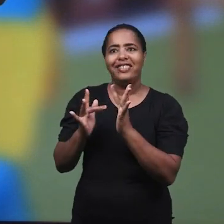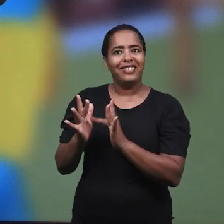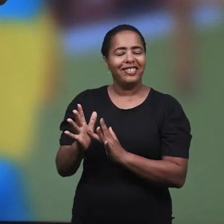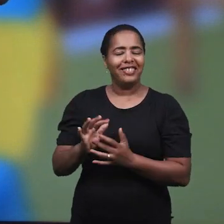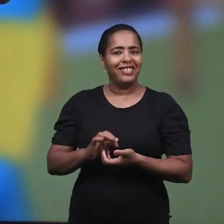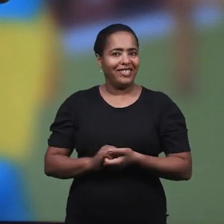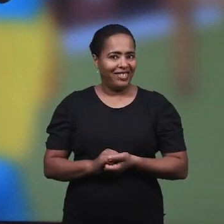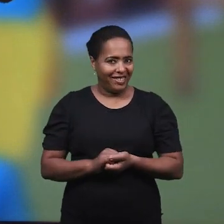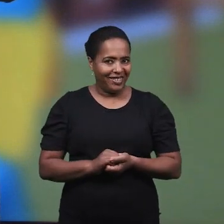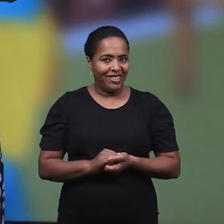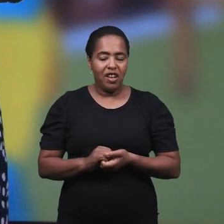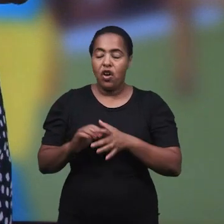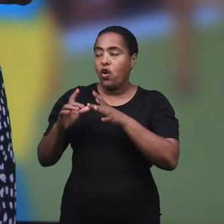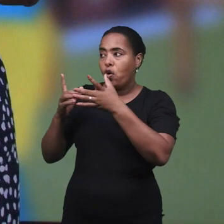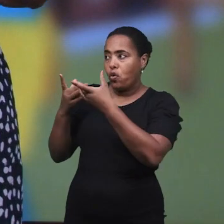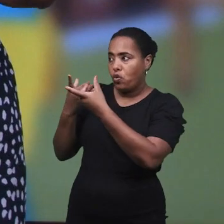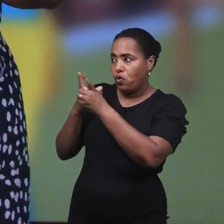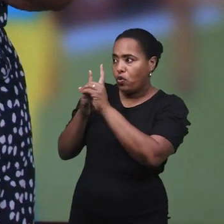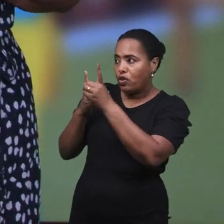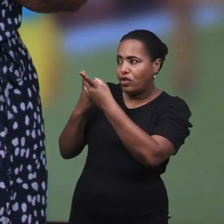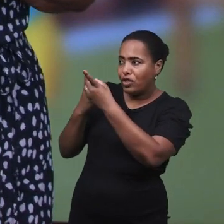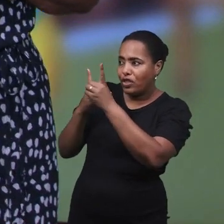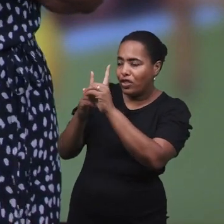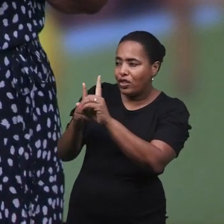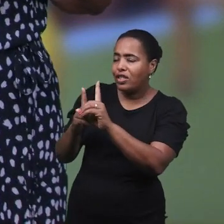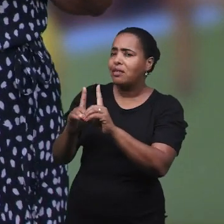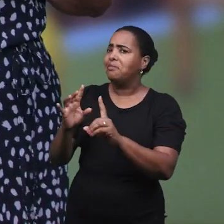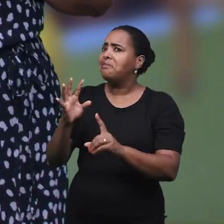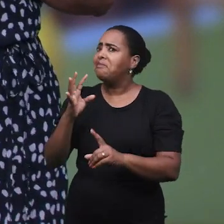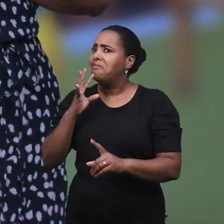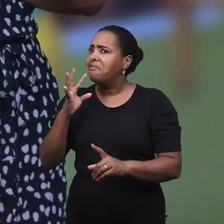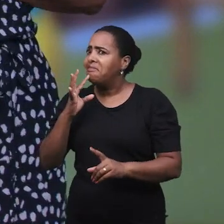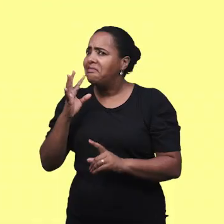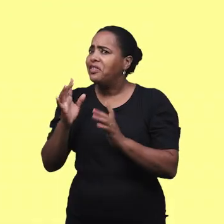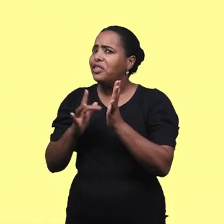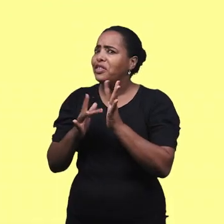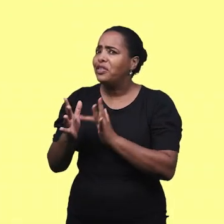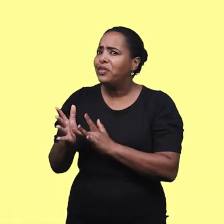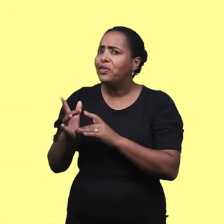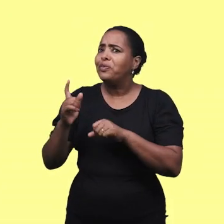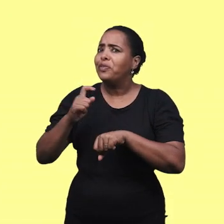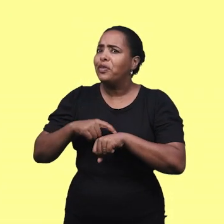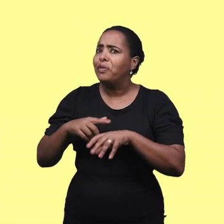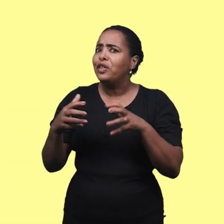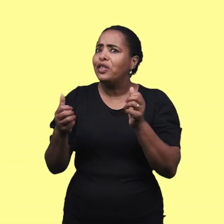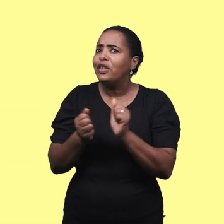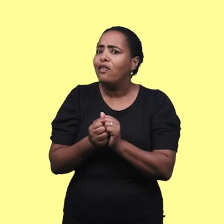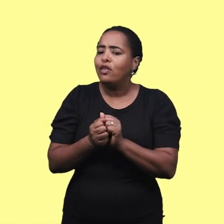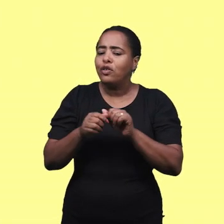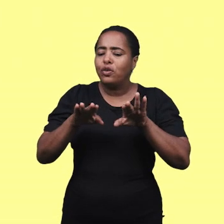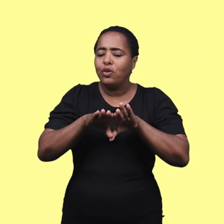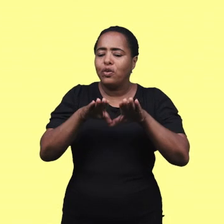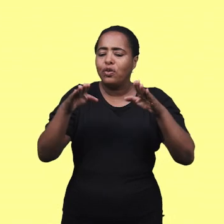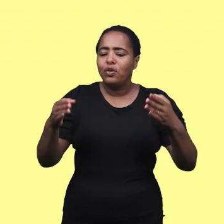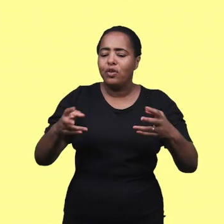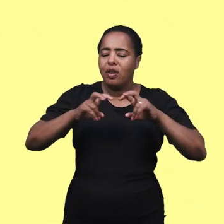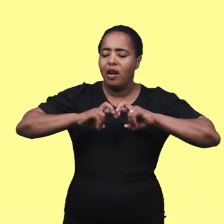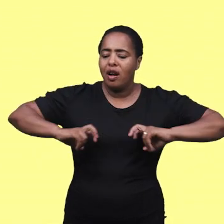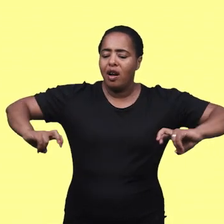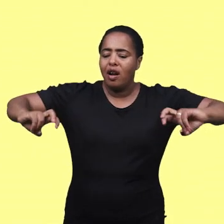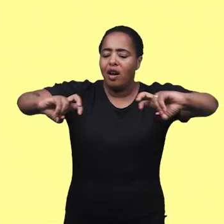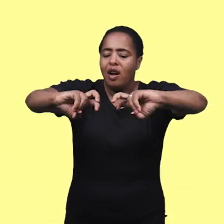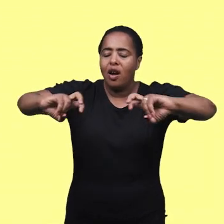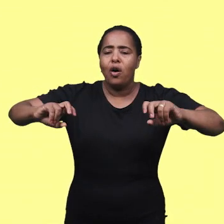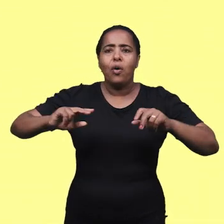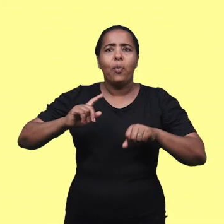reconnu Jésus. Les disciples ont reconnu Jésus quand ils étaient ensemble à